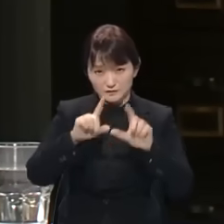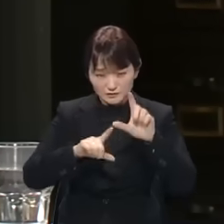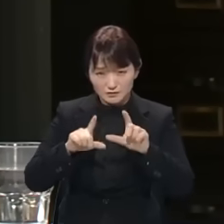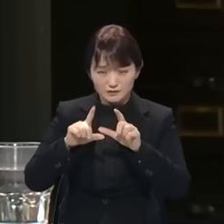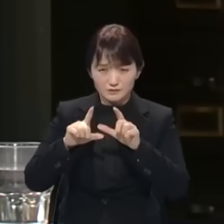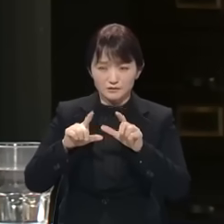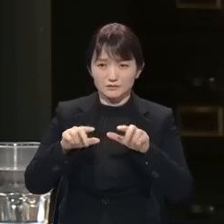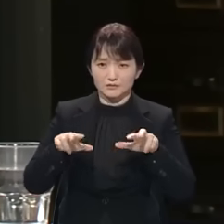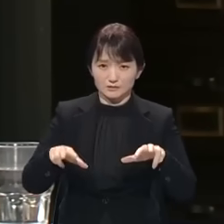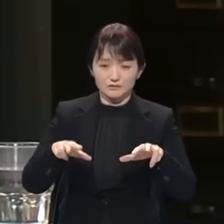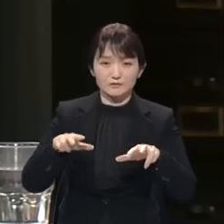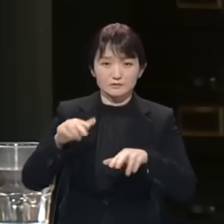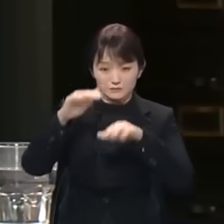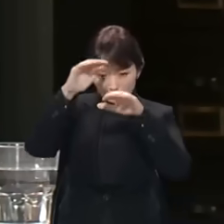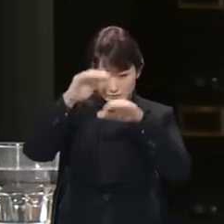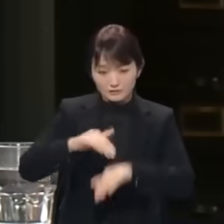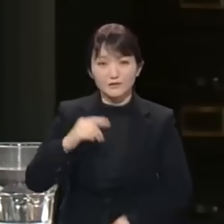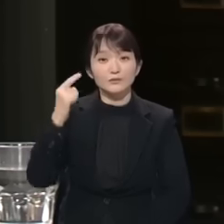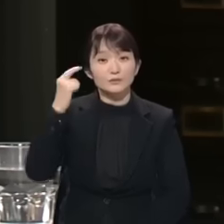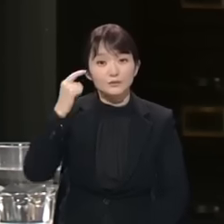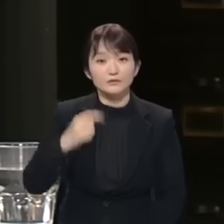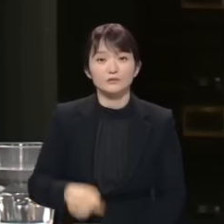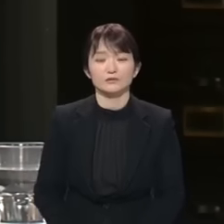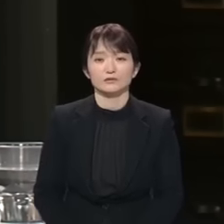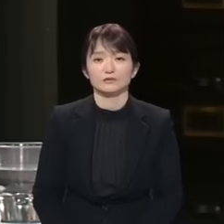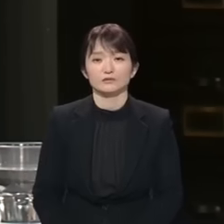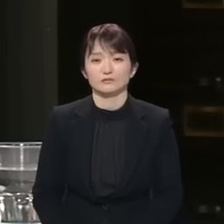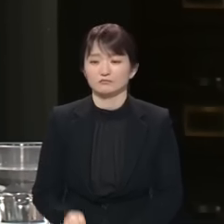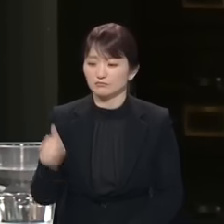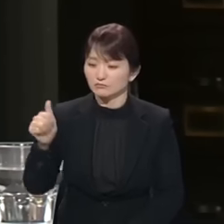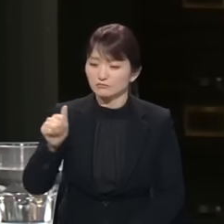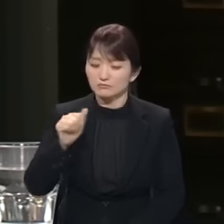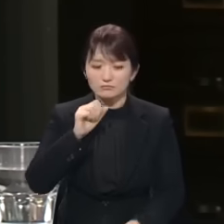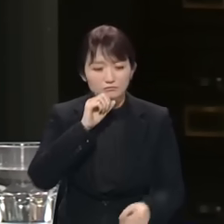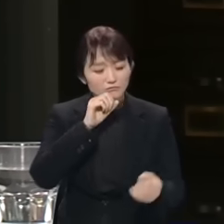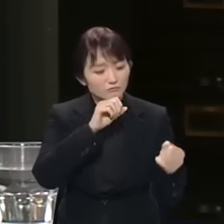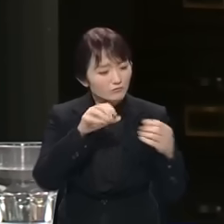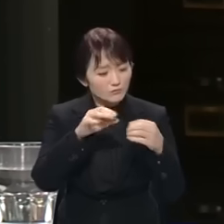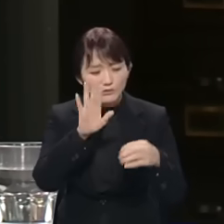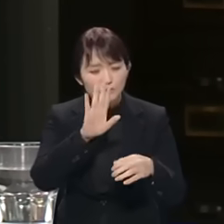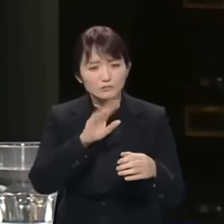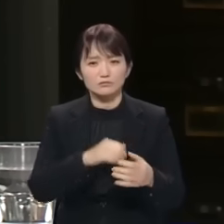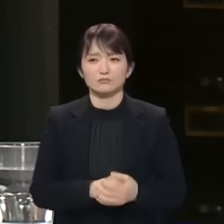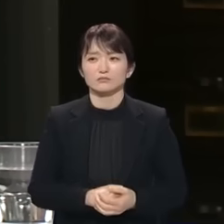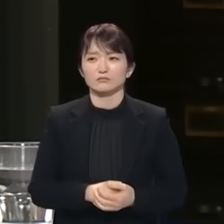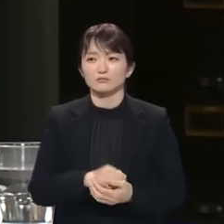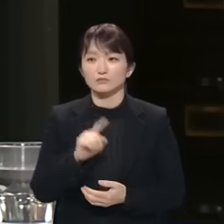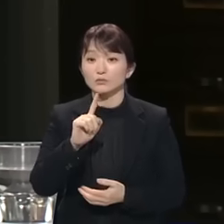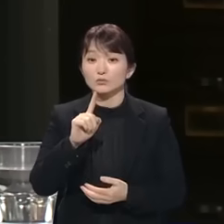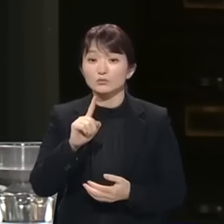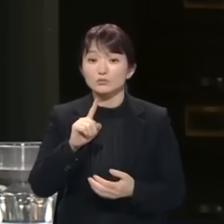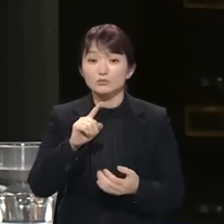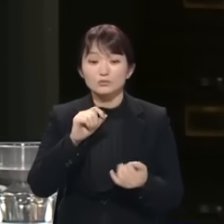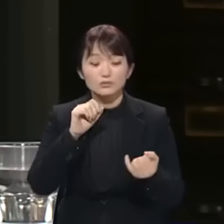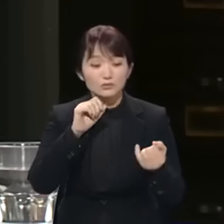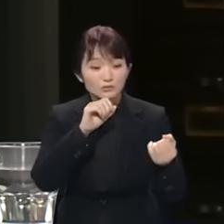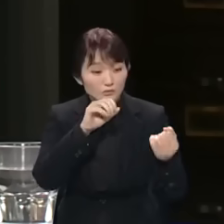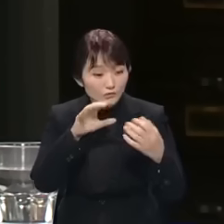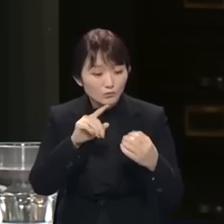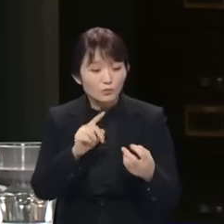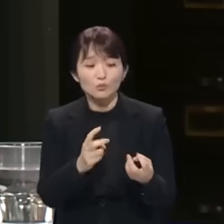쭉 들으셨는데 이렇게 말도 없고 어쩌다 말 입을 열면 아 어쩌라고 하는이